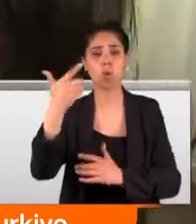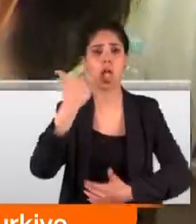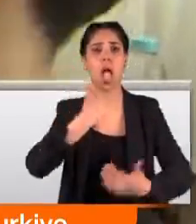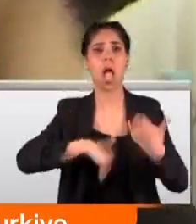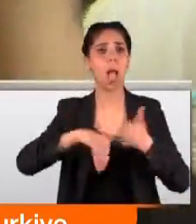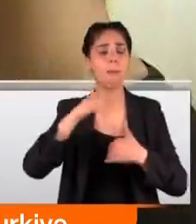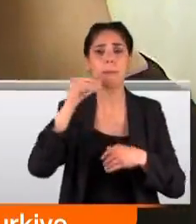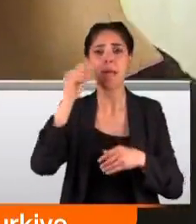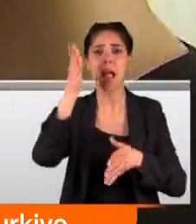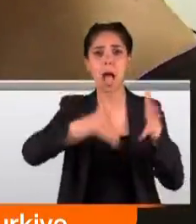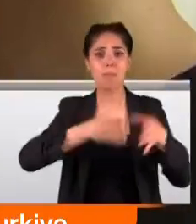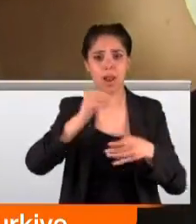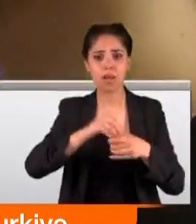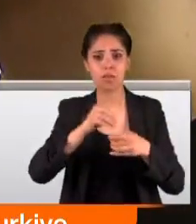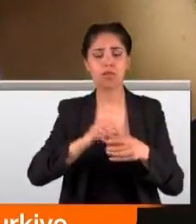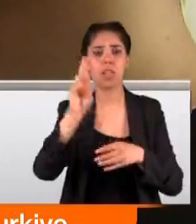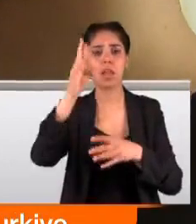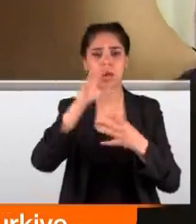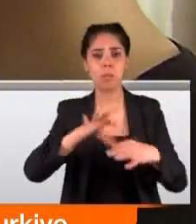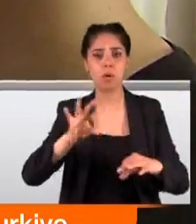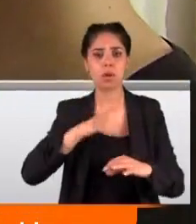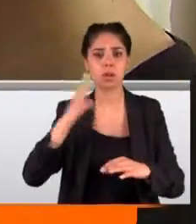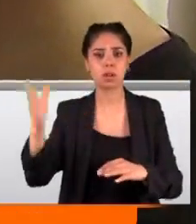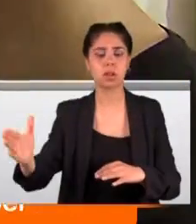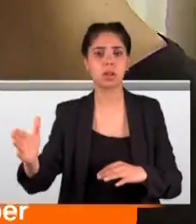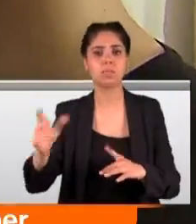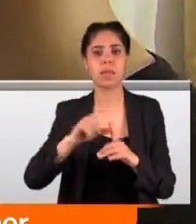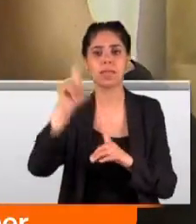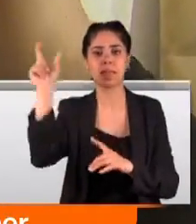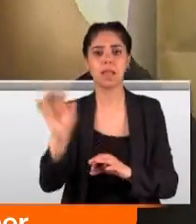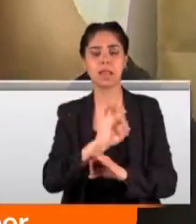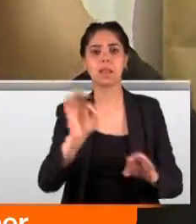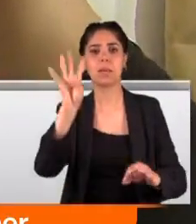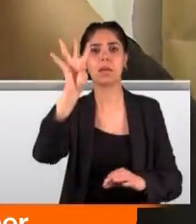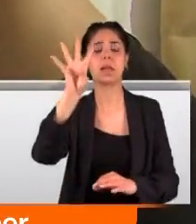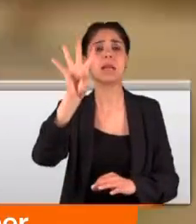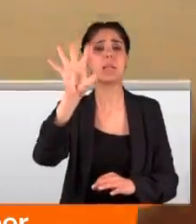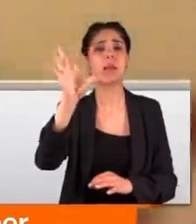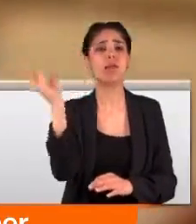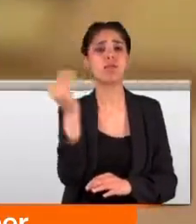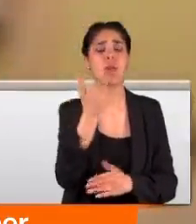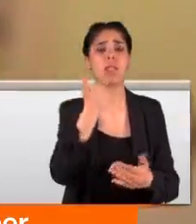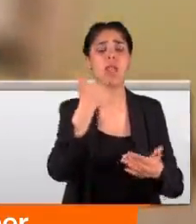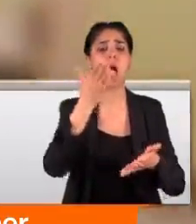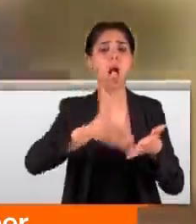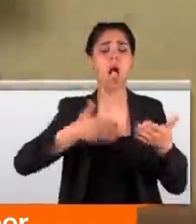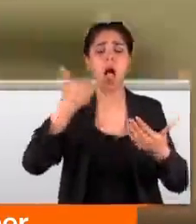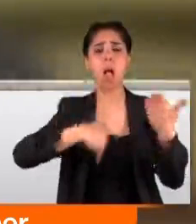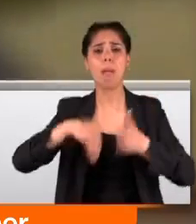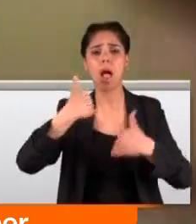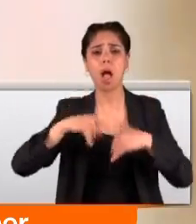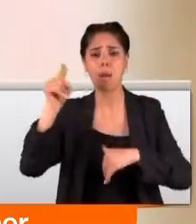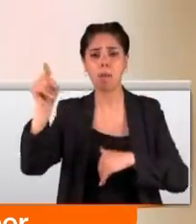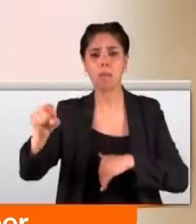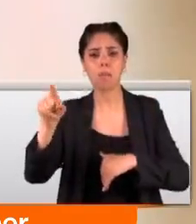ameliyatlarındaki epikriz raporları benziyor yardım Tam 45 ameliyatı oldu ve dans tutkunu